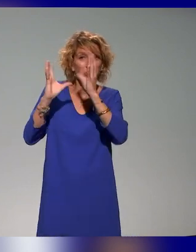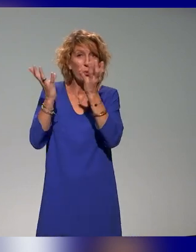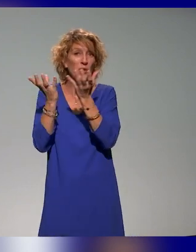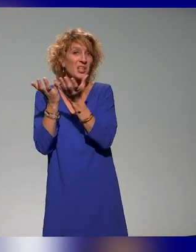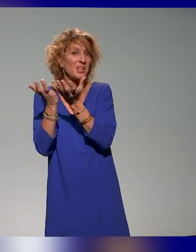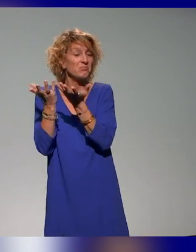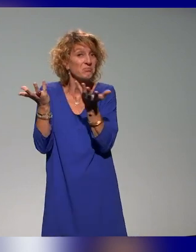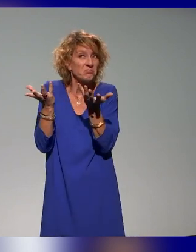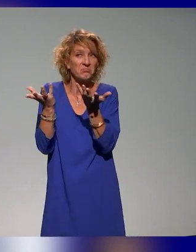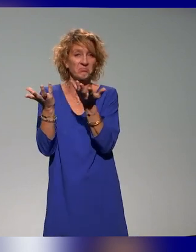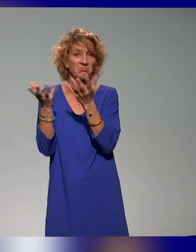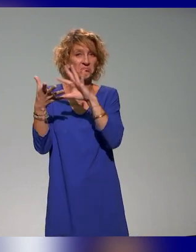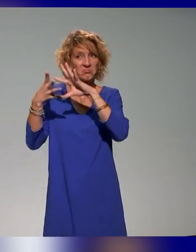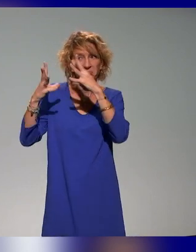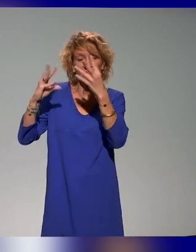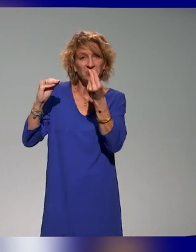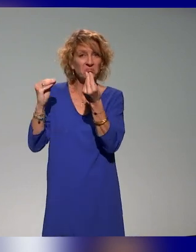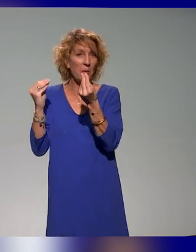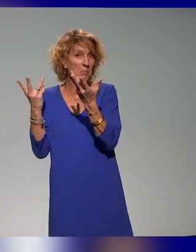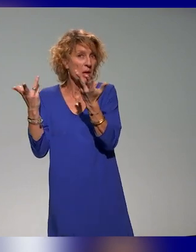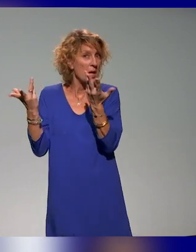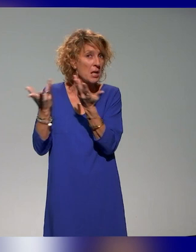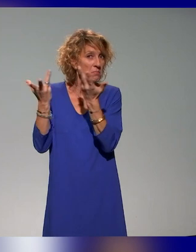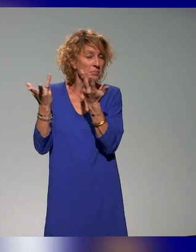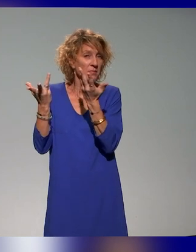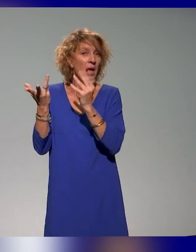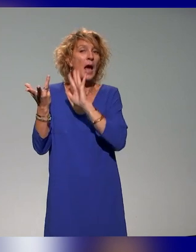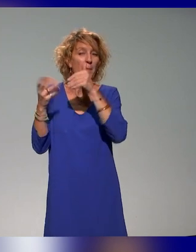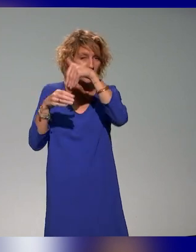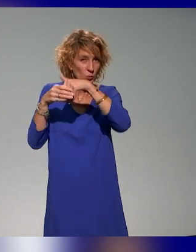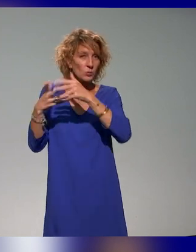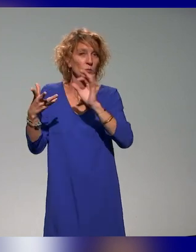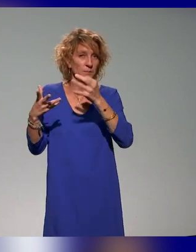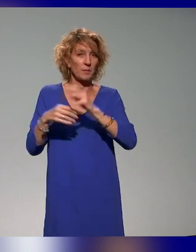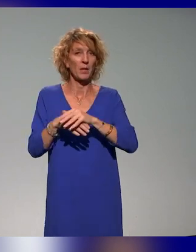qui évidemment va héberger des ressources, des contenus, et on a testé